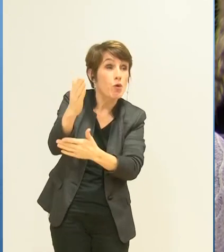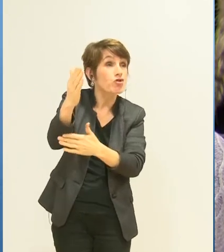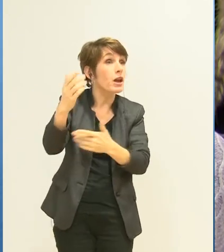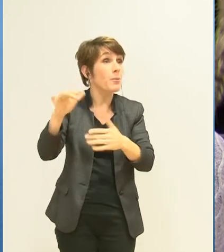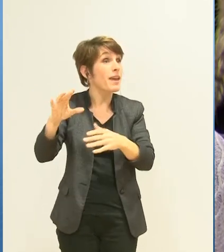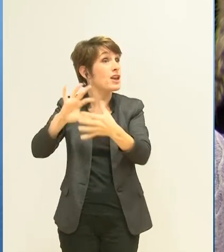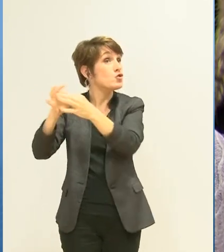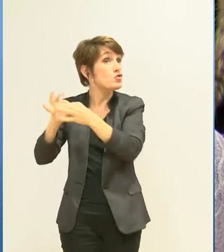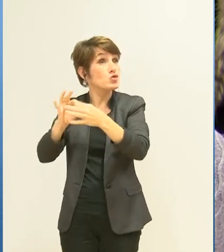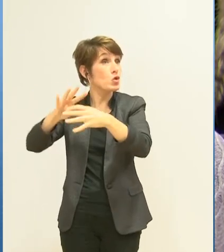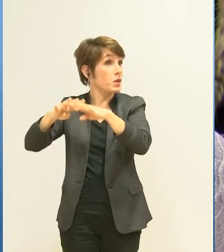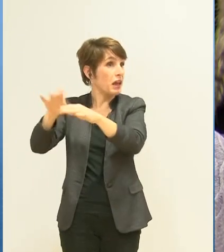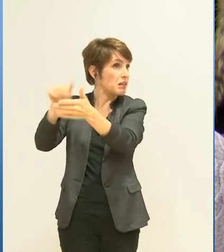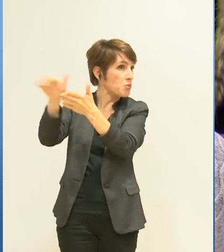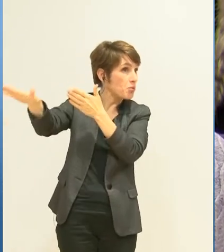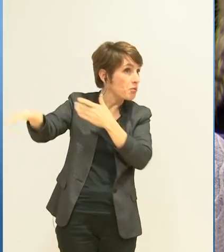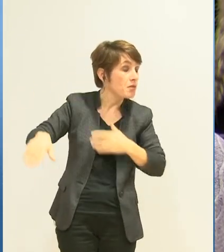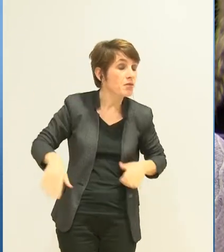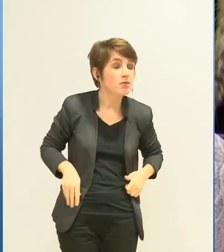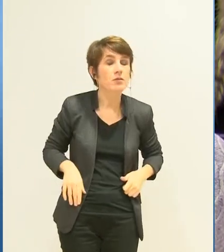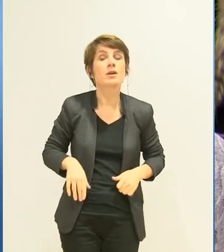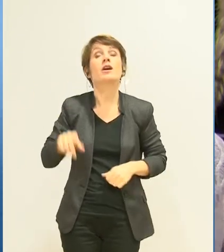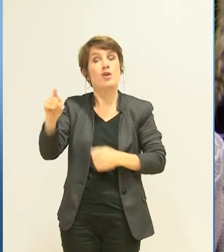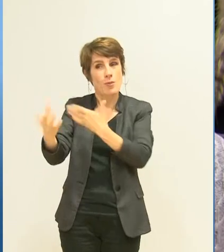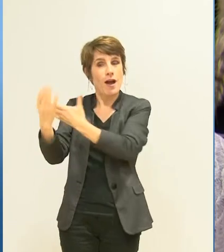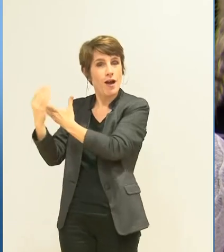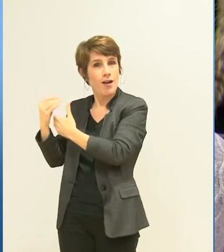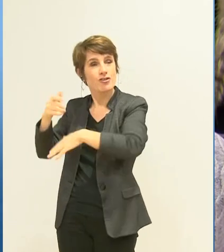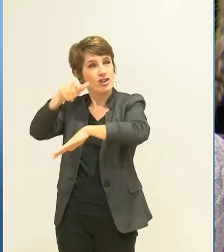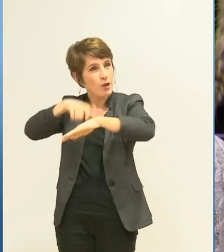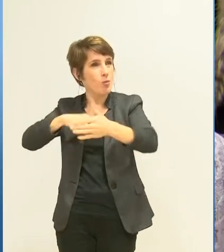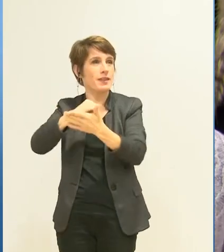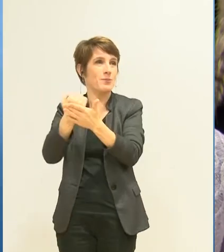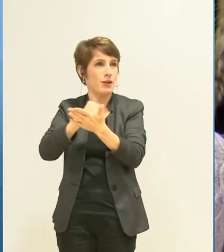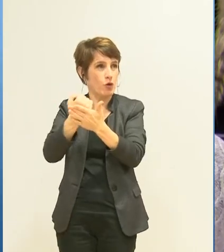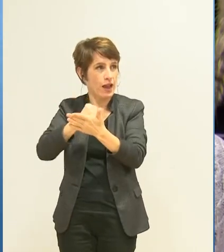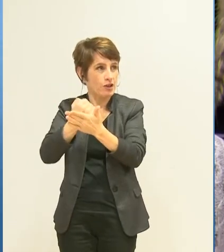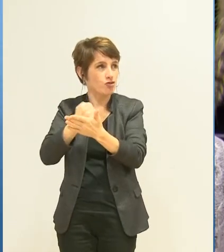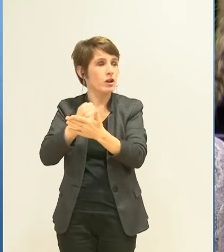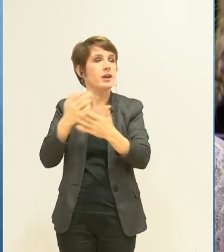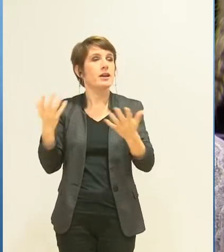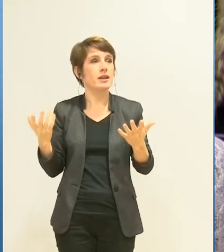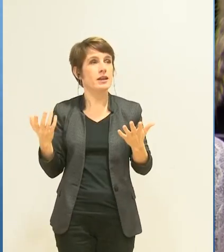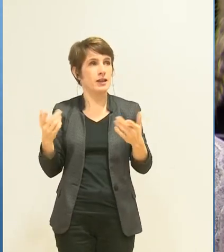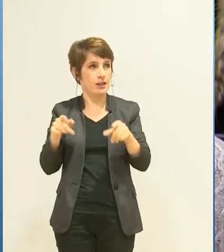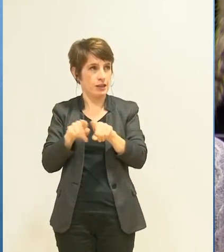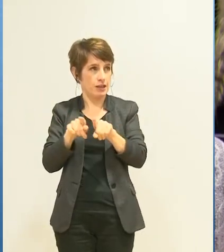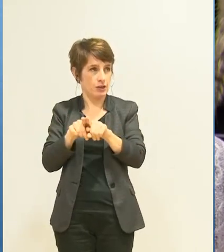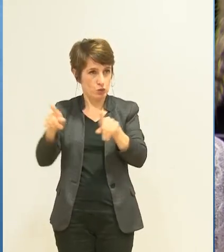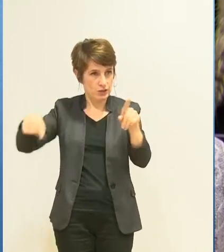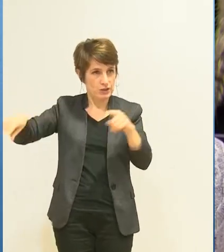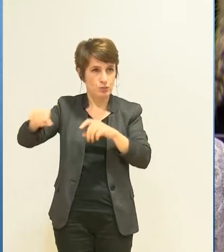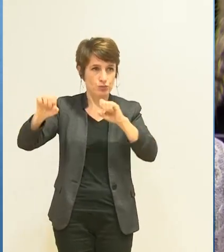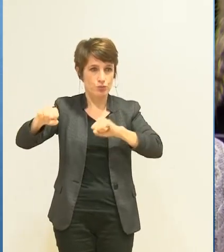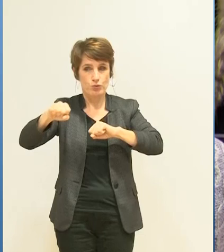l'ont pas été ils siègeront en nombre conséquent dans les comités de suivi et de pilotage et disposés des roses est disposé au disposeront de